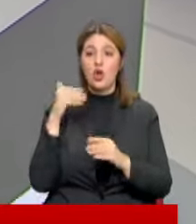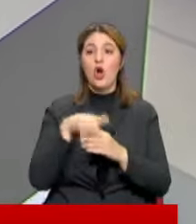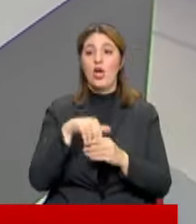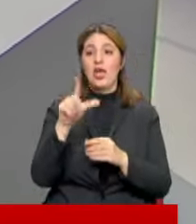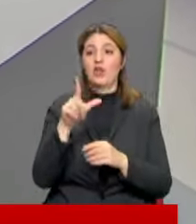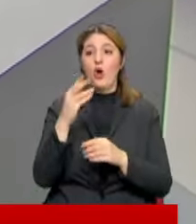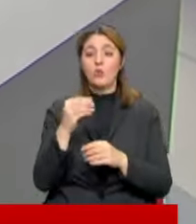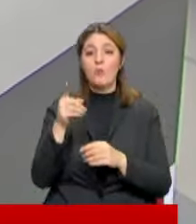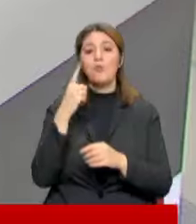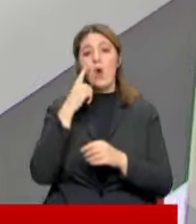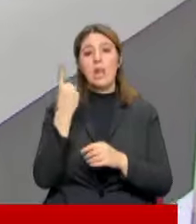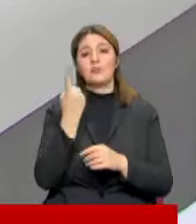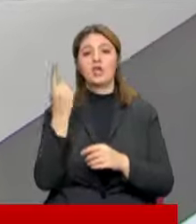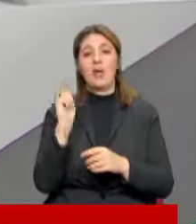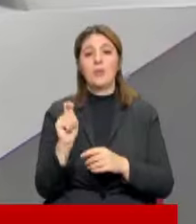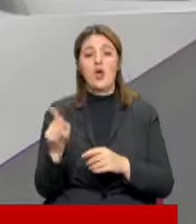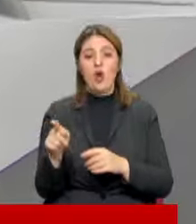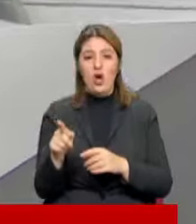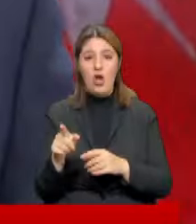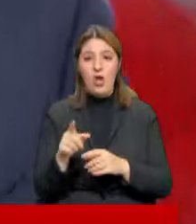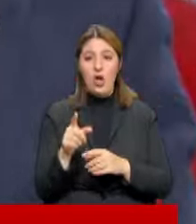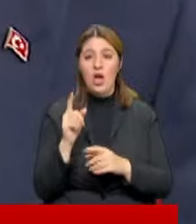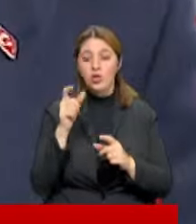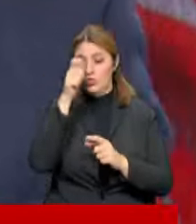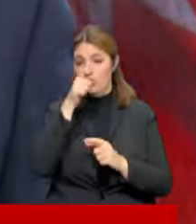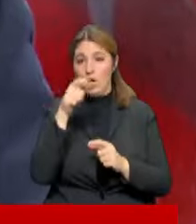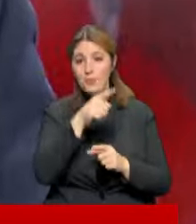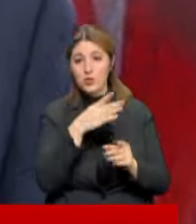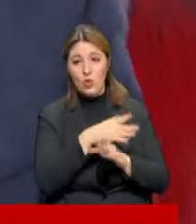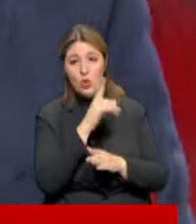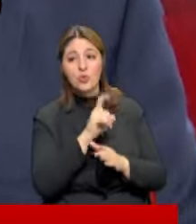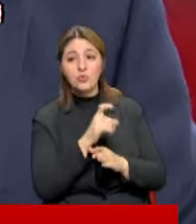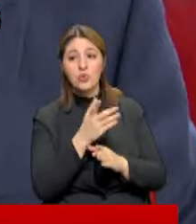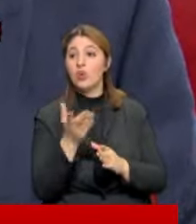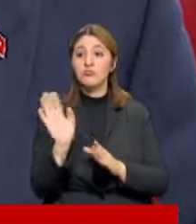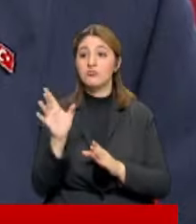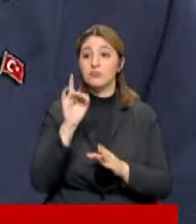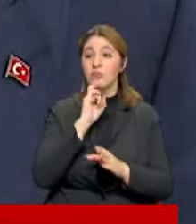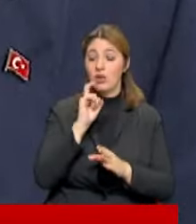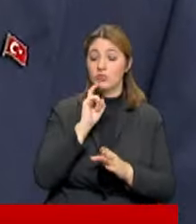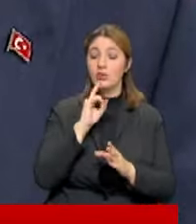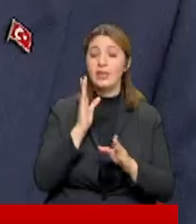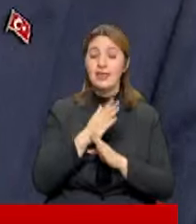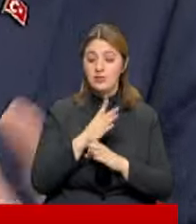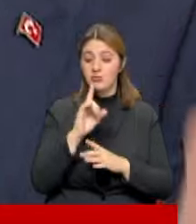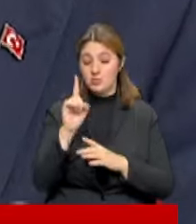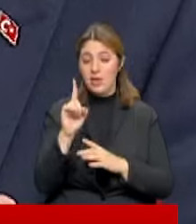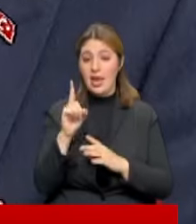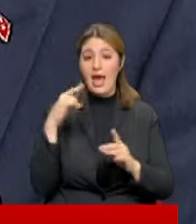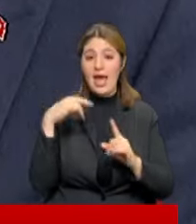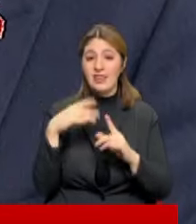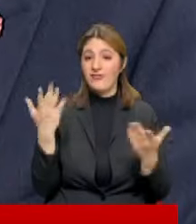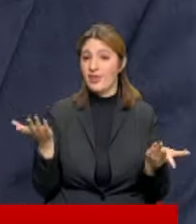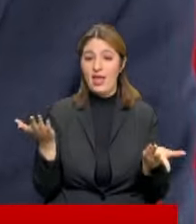ihtiyaç olduğu zaman böyle bir adım atılıyor Türkiye şu anda doğru mudur Peki kesinlikle yanlış neden yanlış bir kere Amaç